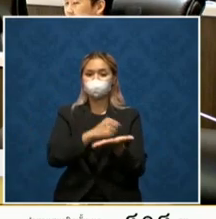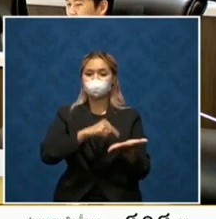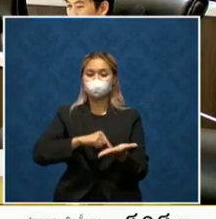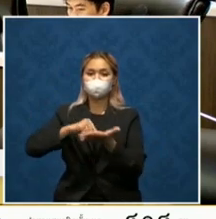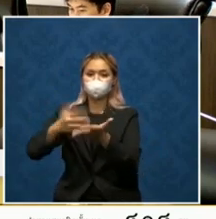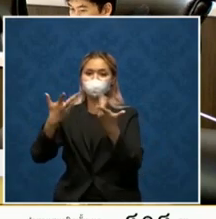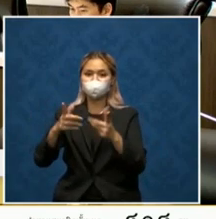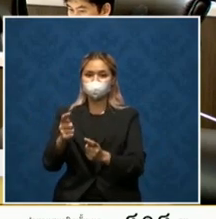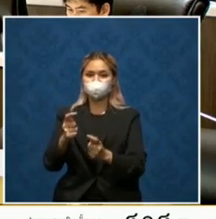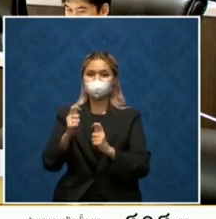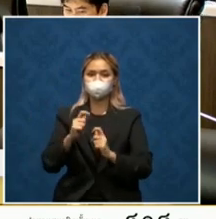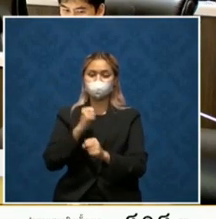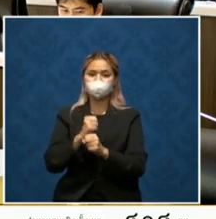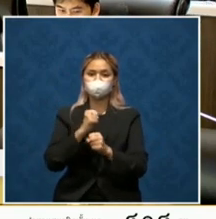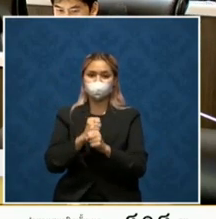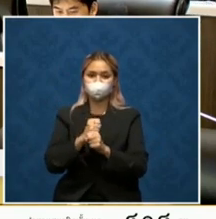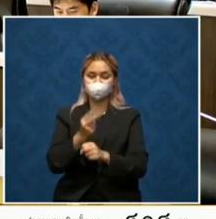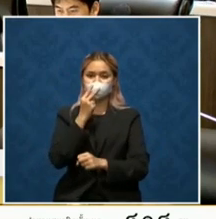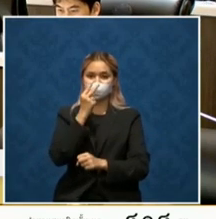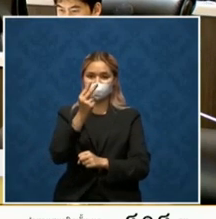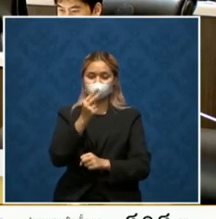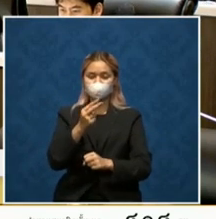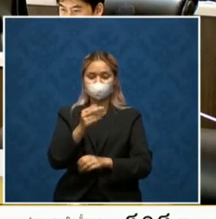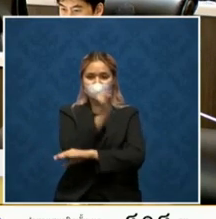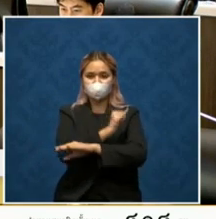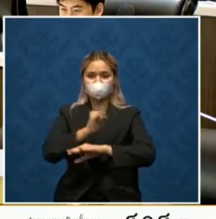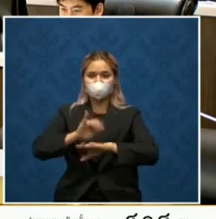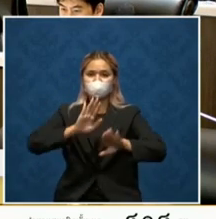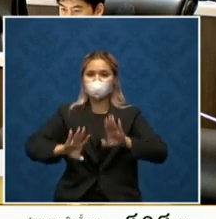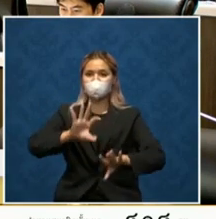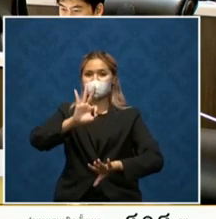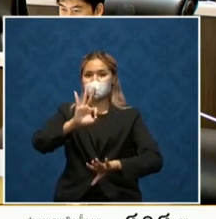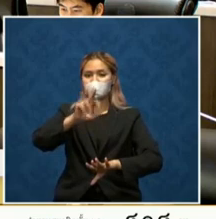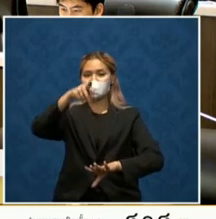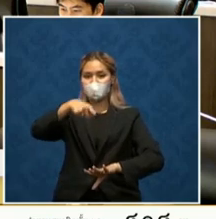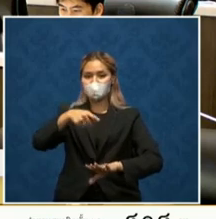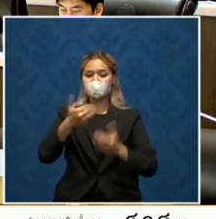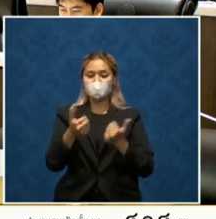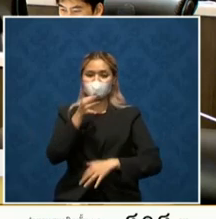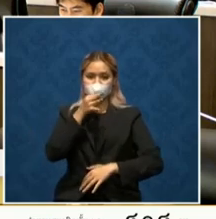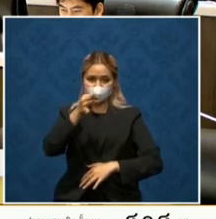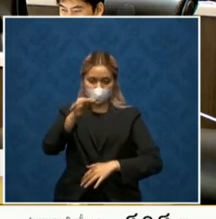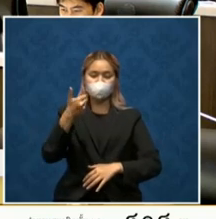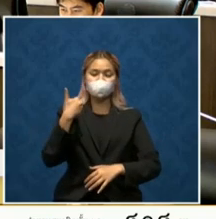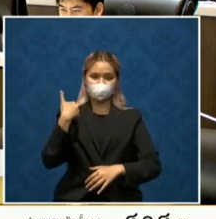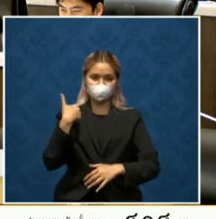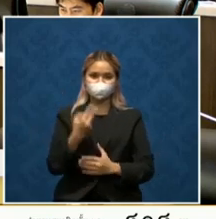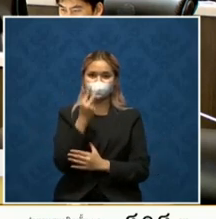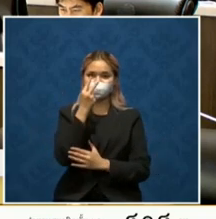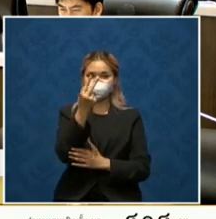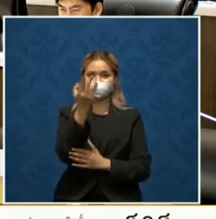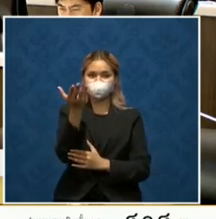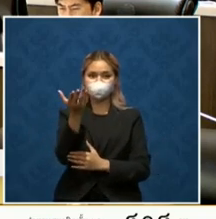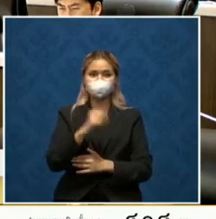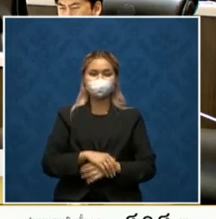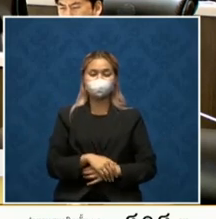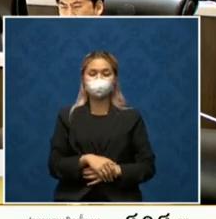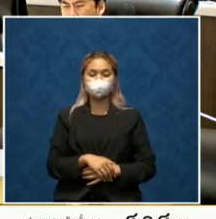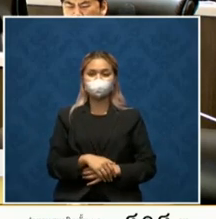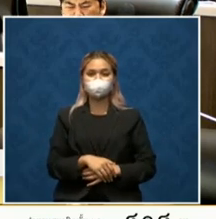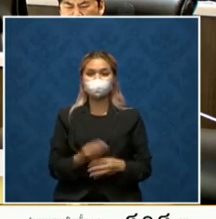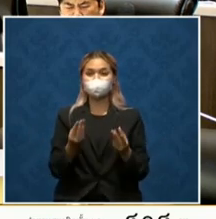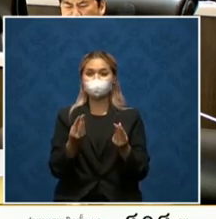อนุญาตได้สัมปทานนั่นแหละ 9,000กว่าไร่แล้วก็ฟ้องกันอยู่ที่ดิน